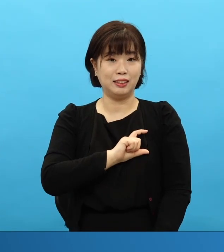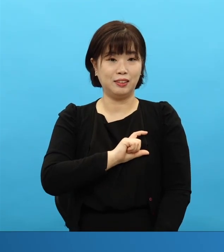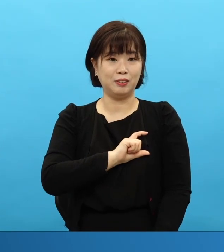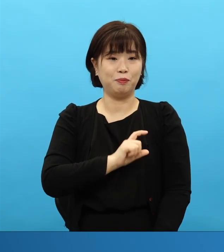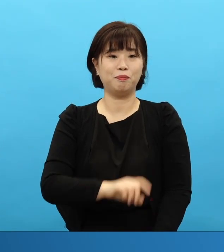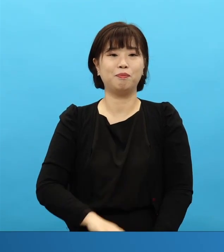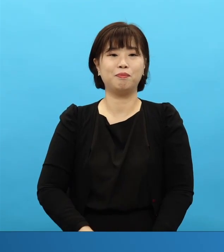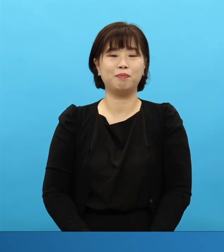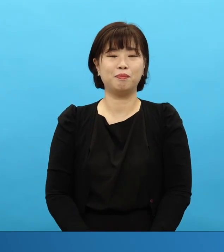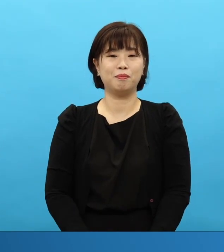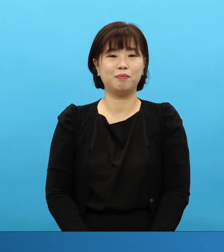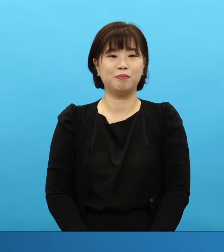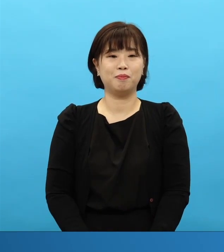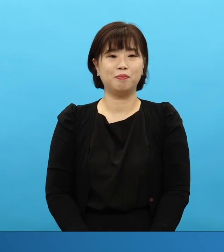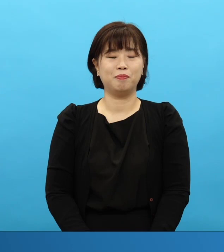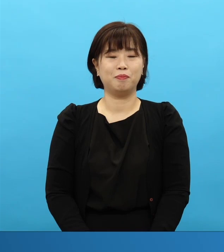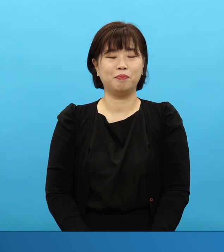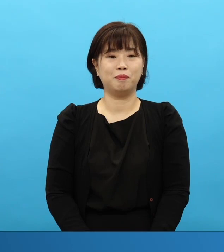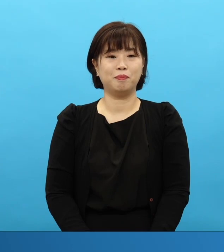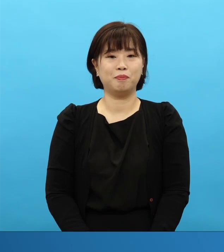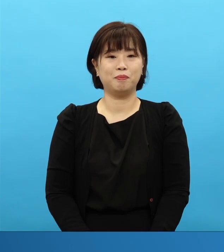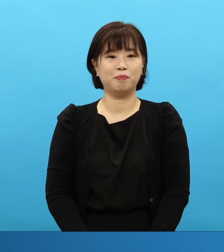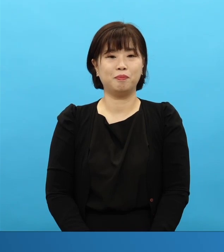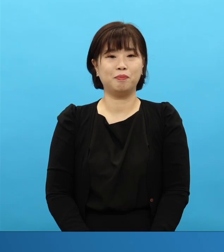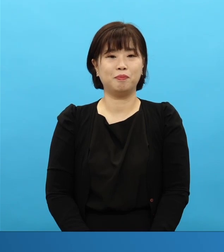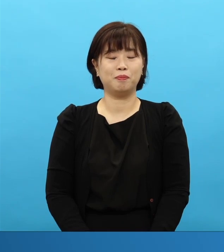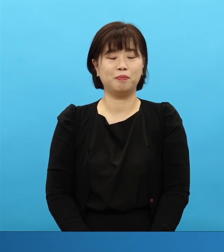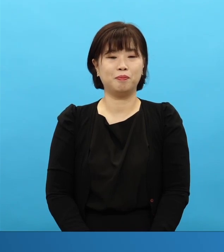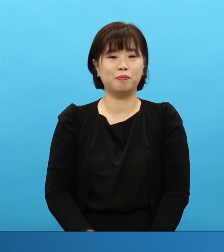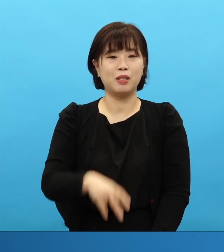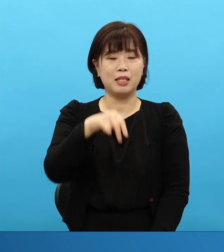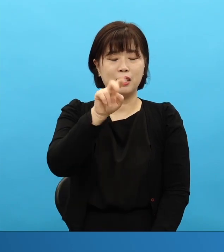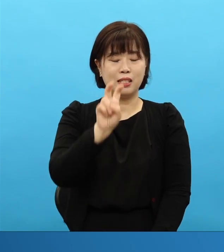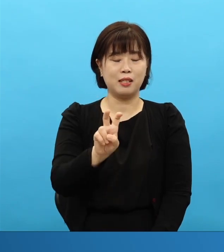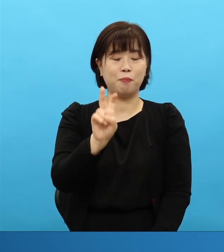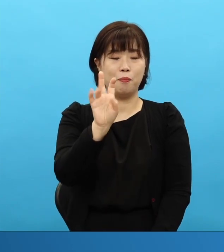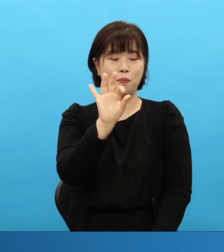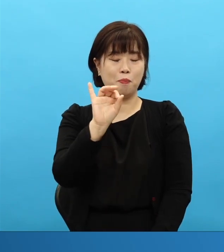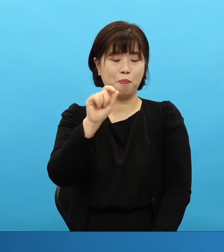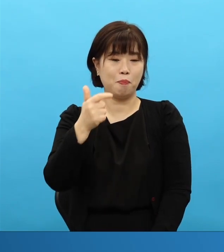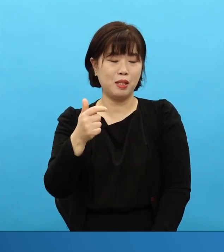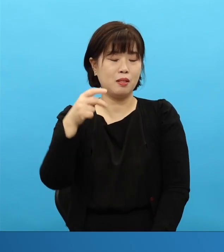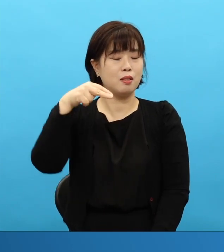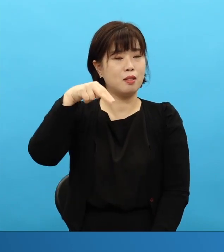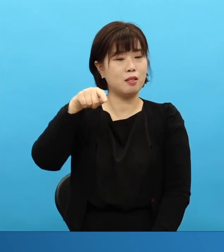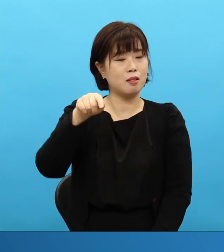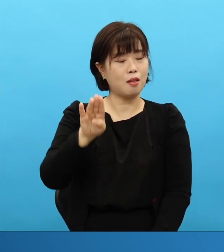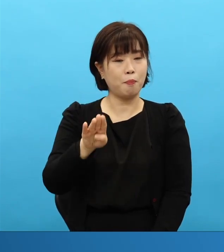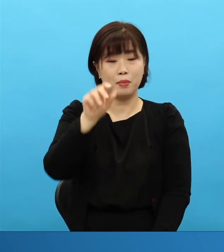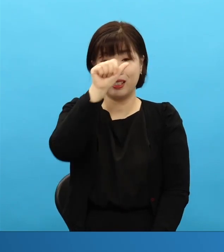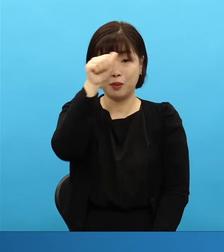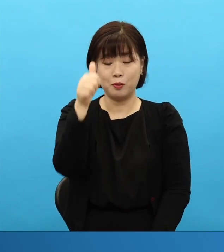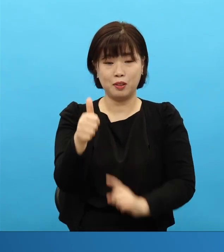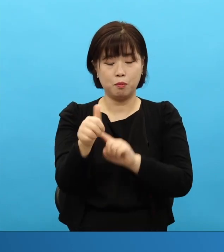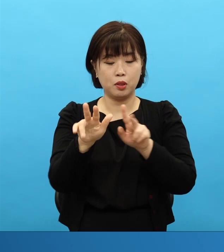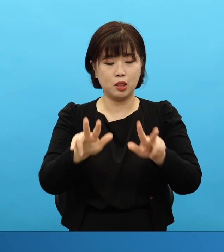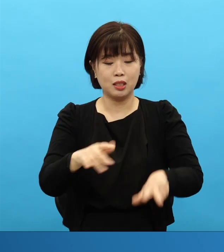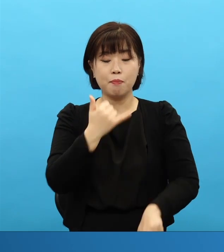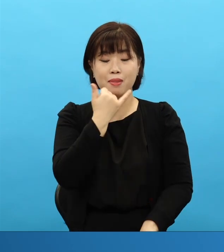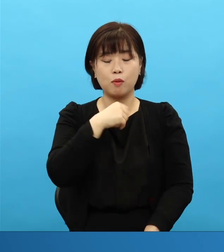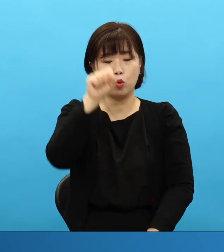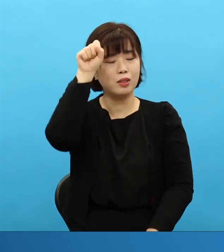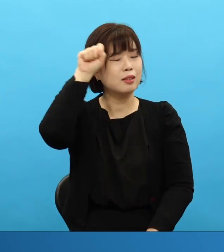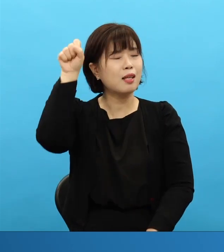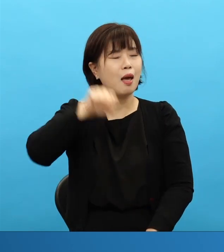안녕하세요. 네, 장로님, 지금 독일 현장에 계시는데요. 독일 현장은 새벽입니다. 네, 새벽 몇 시인지, 이 장로님은